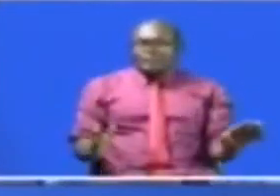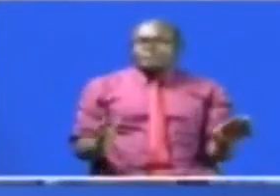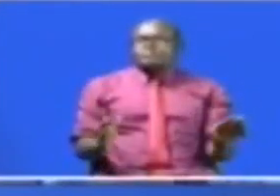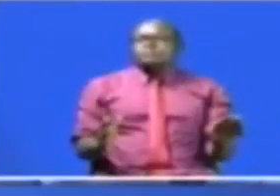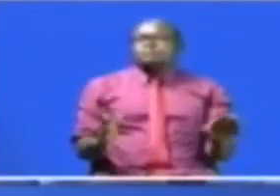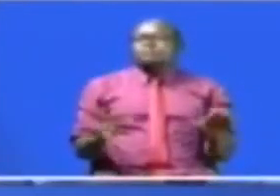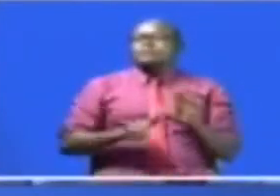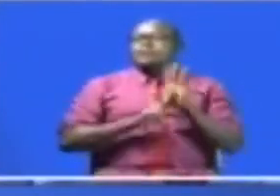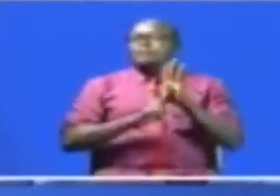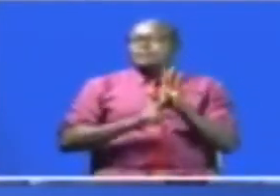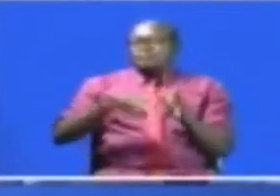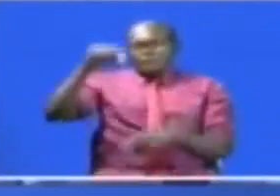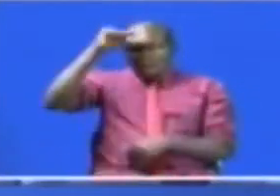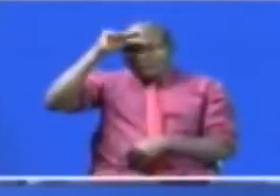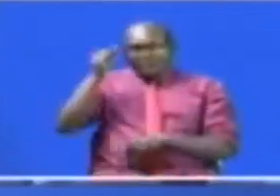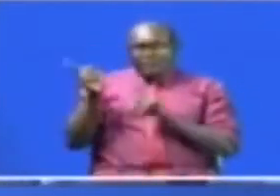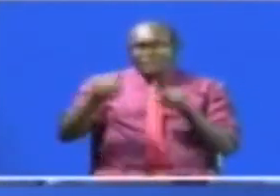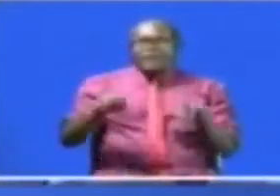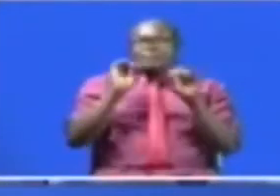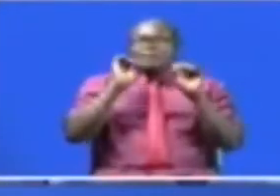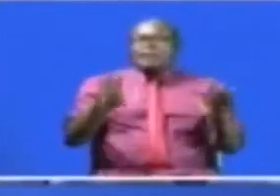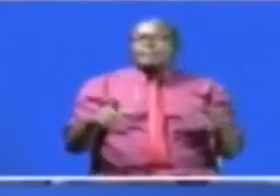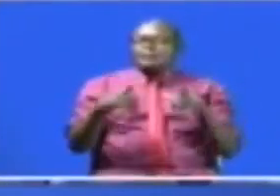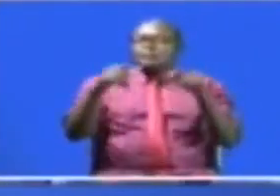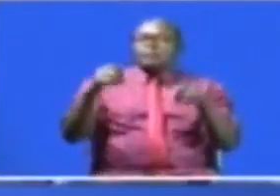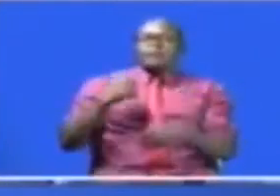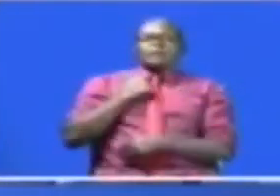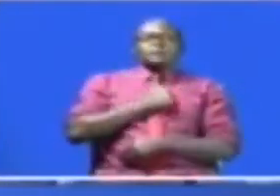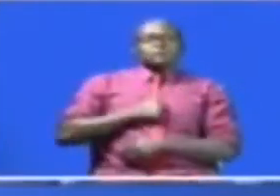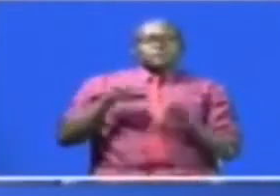any representative from the government. Nobody has come even to the family to say sorry. I don't know even if they are...